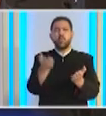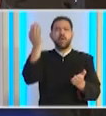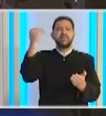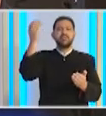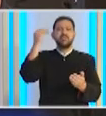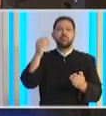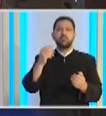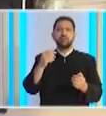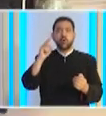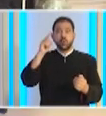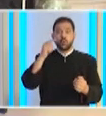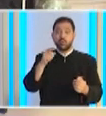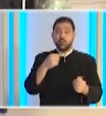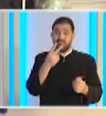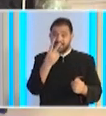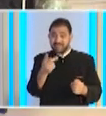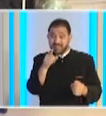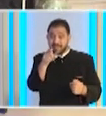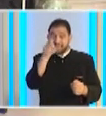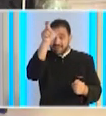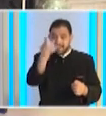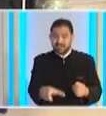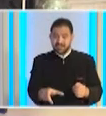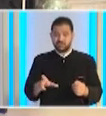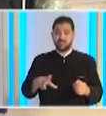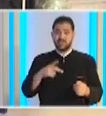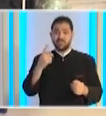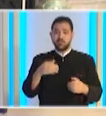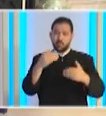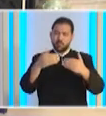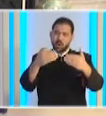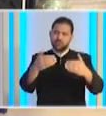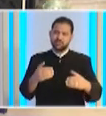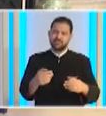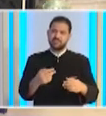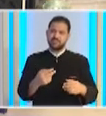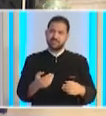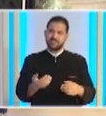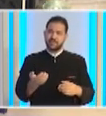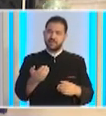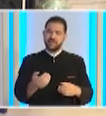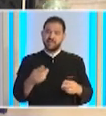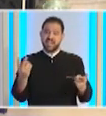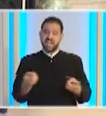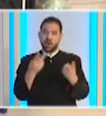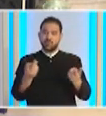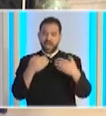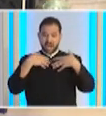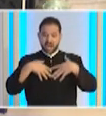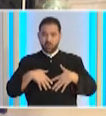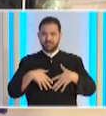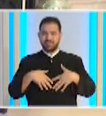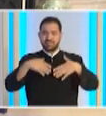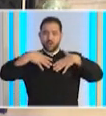tine însuți și că e necesar lucrul acesta. Este un proces de introspecție, este un proces de căutare